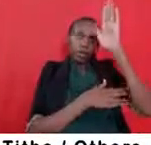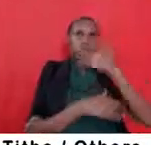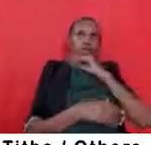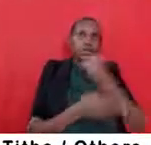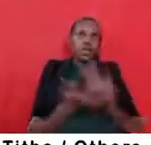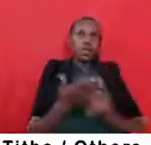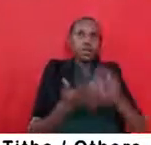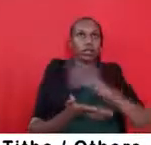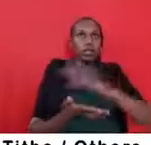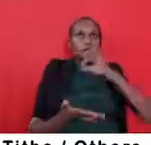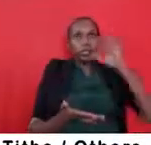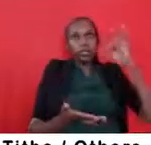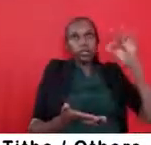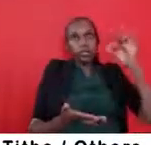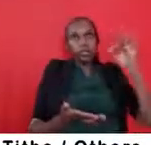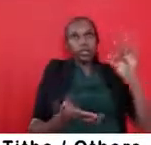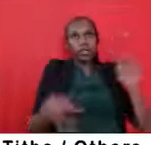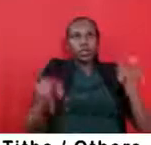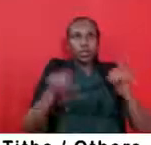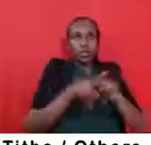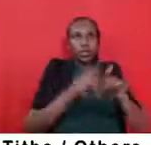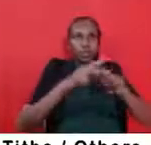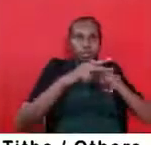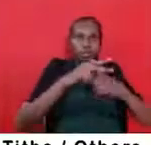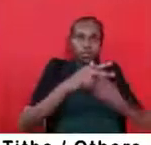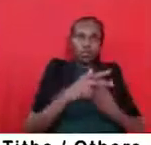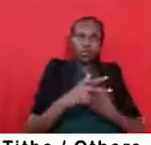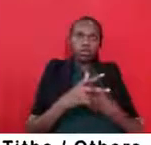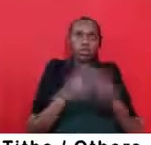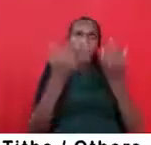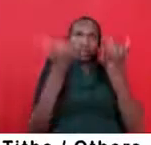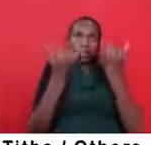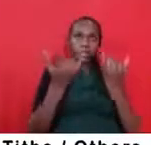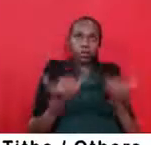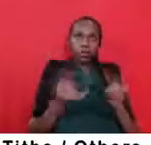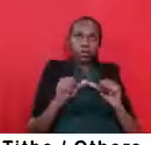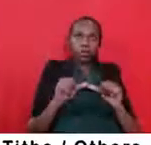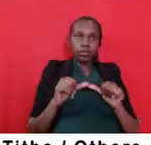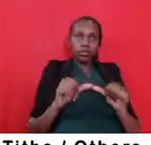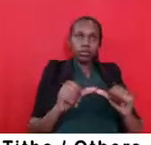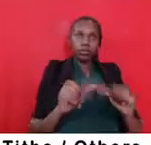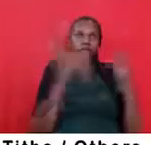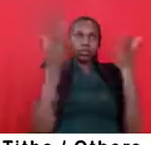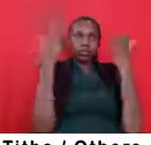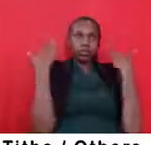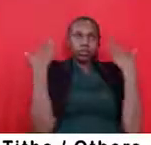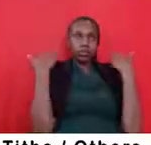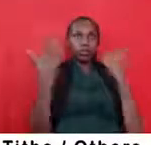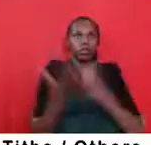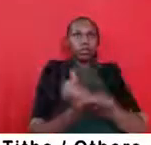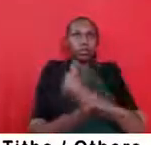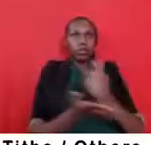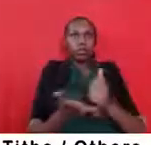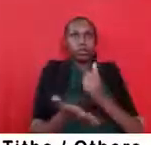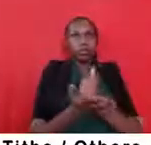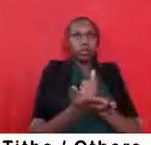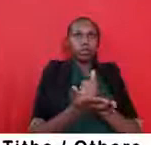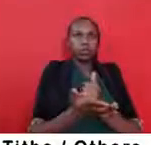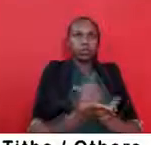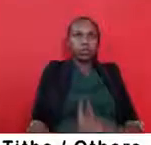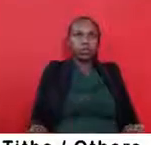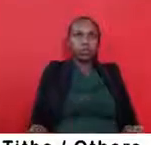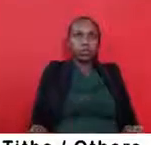na Mwana na Roho Mtakatifu. Ulivyo kuwa mwanzo, ulivyo sasa, hata milele.